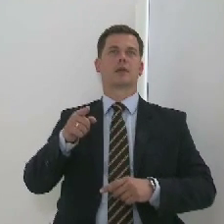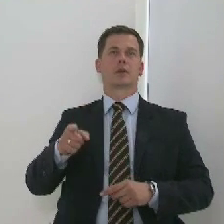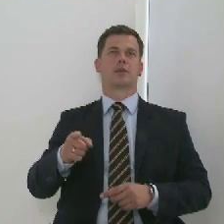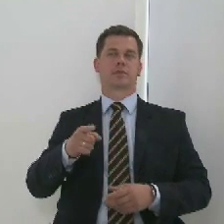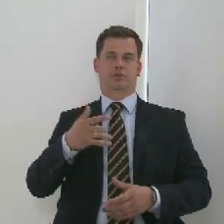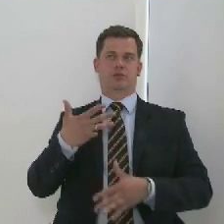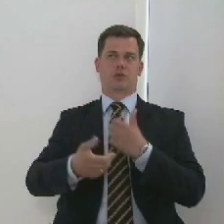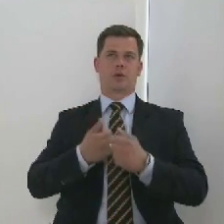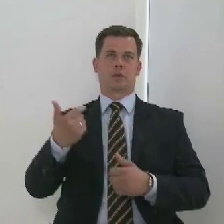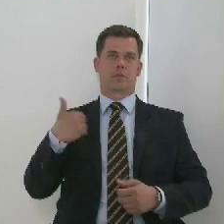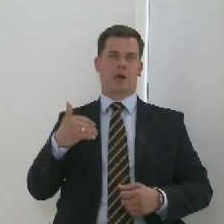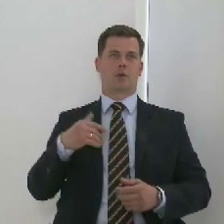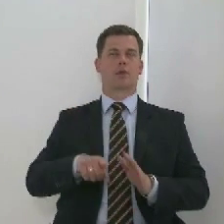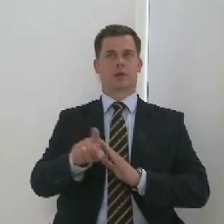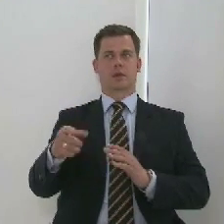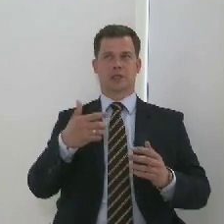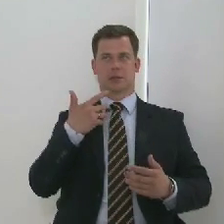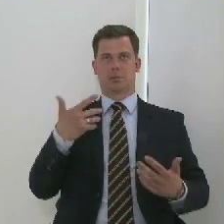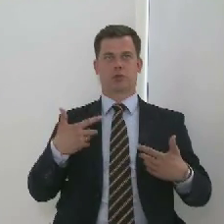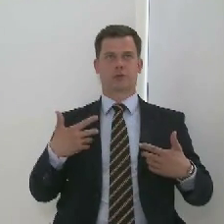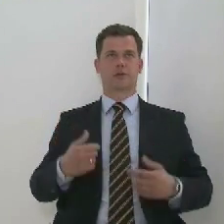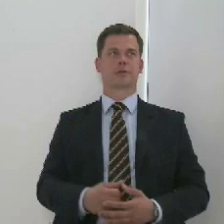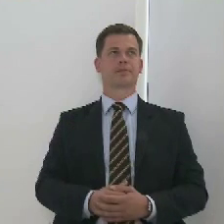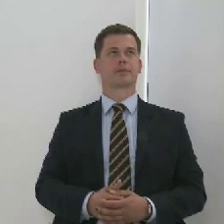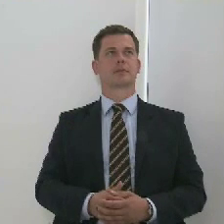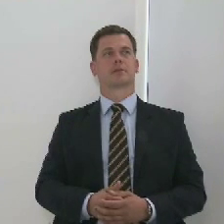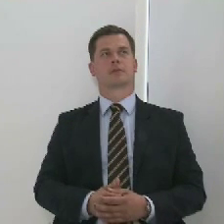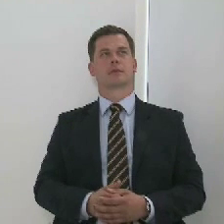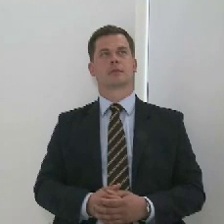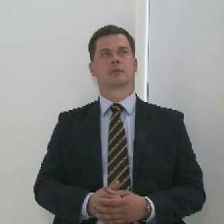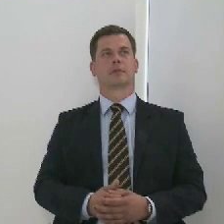funkcjonalnych białek przeznaczonych na cele spożywcze.